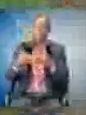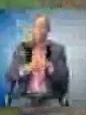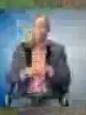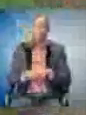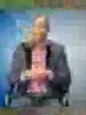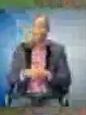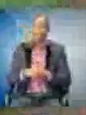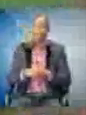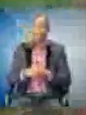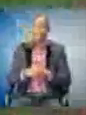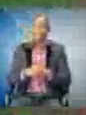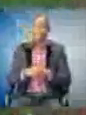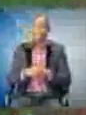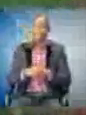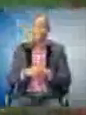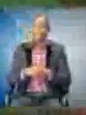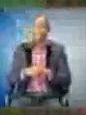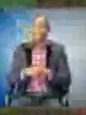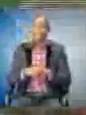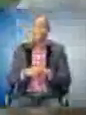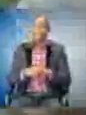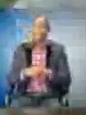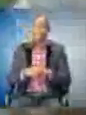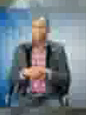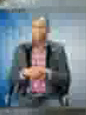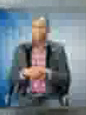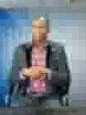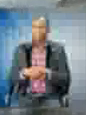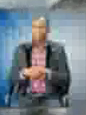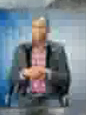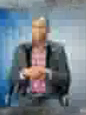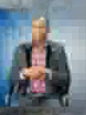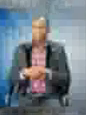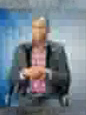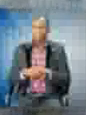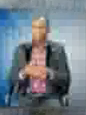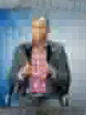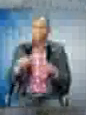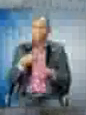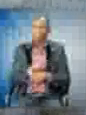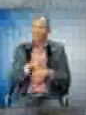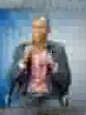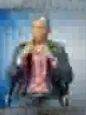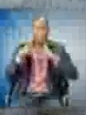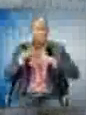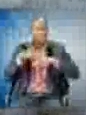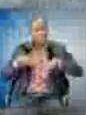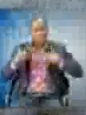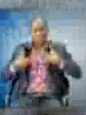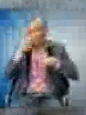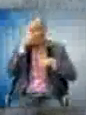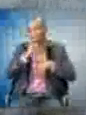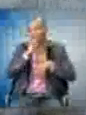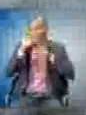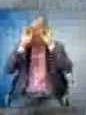En tout cas, Nous sommes très contents parce que personne ne croyait que